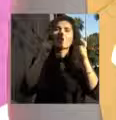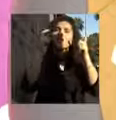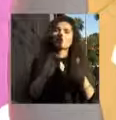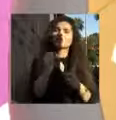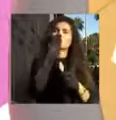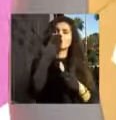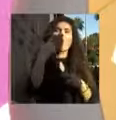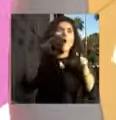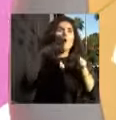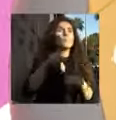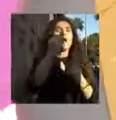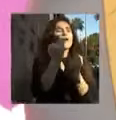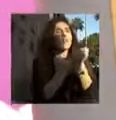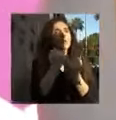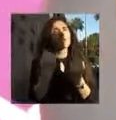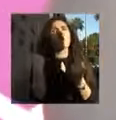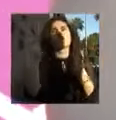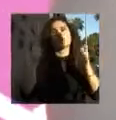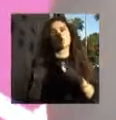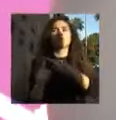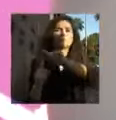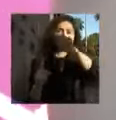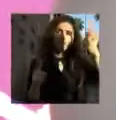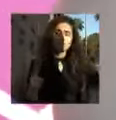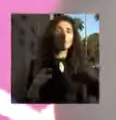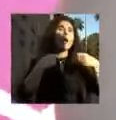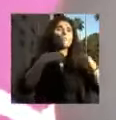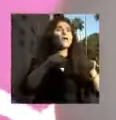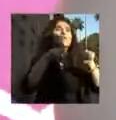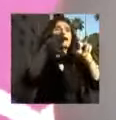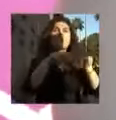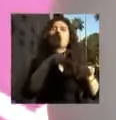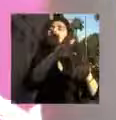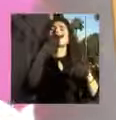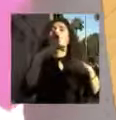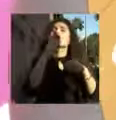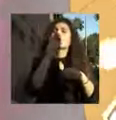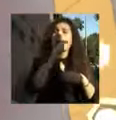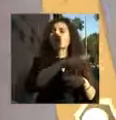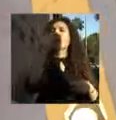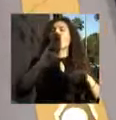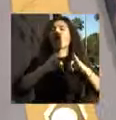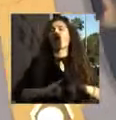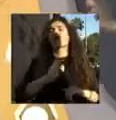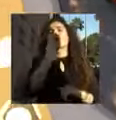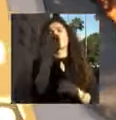ilçesinde oturan bir kardeşim Yenişehir'e, Mezitli'ye, Toroslara rahatça